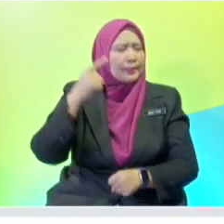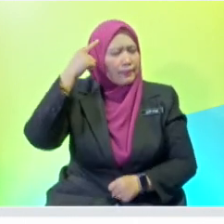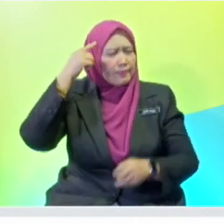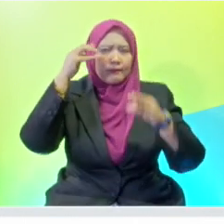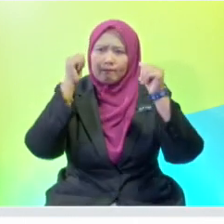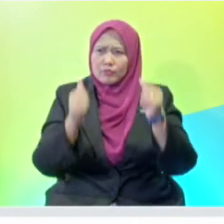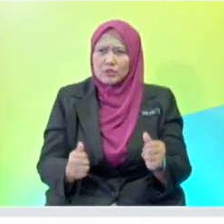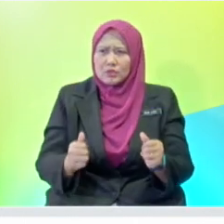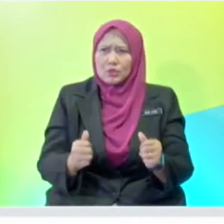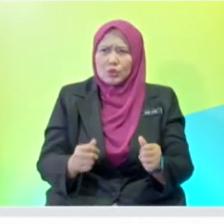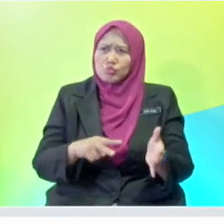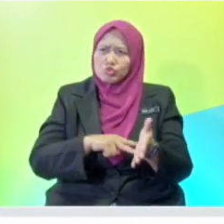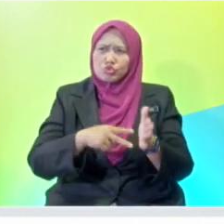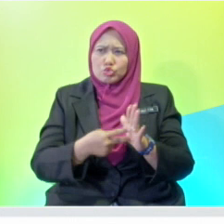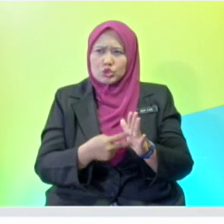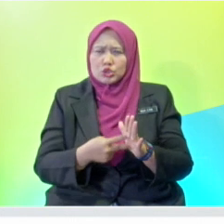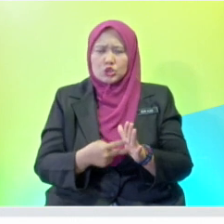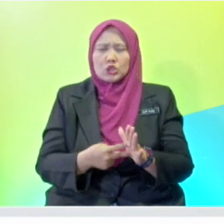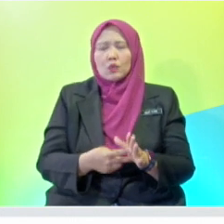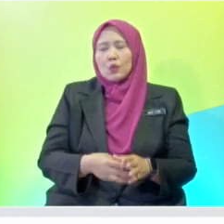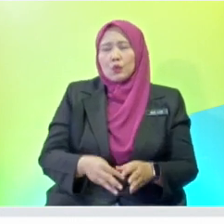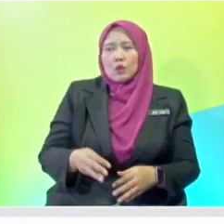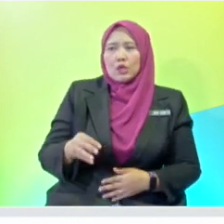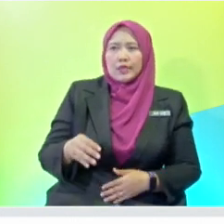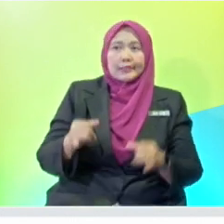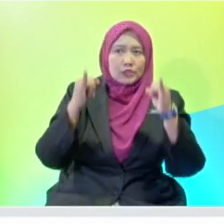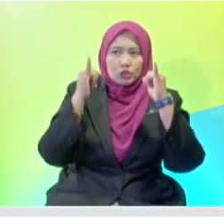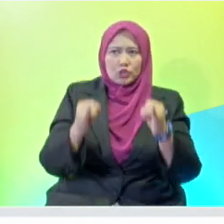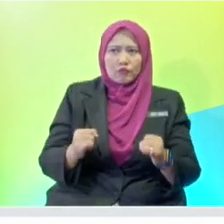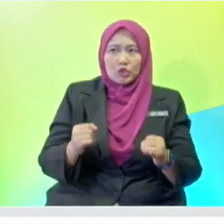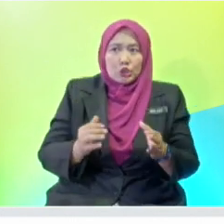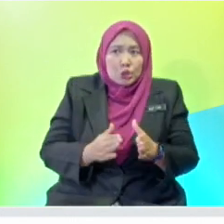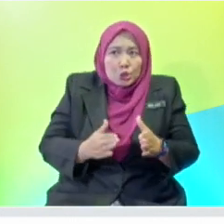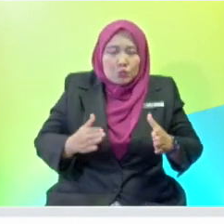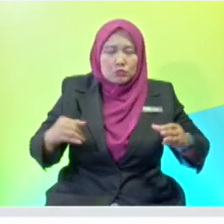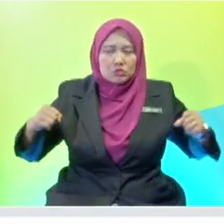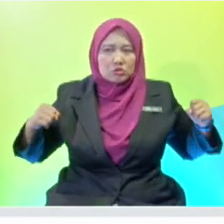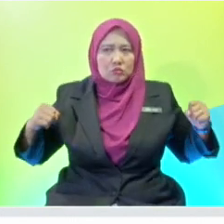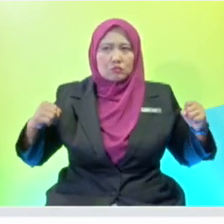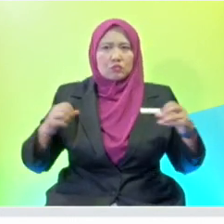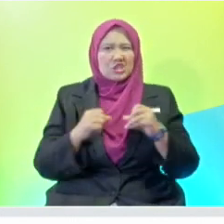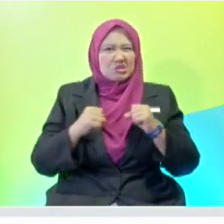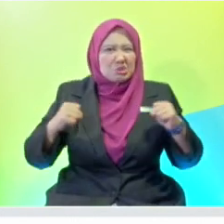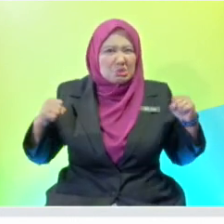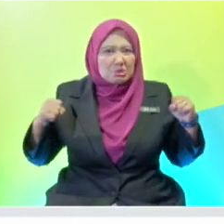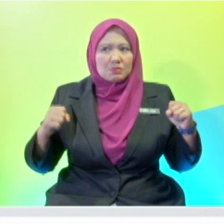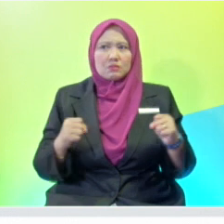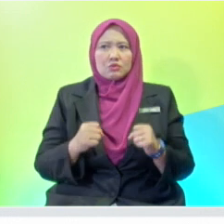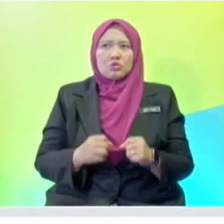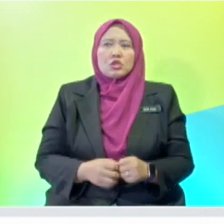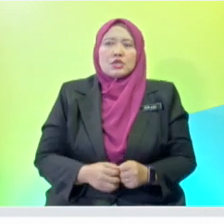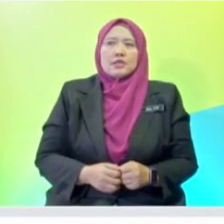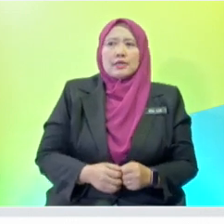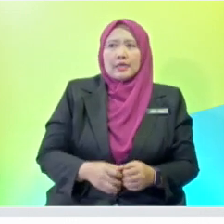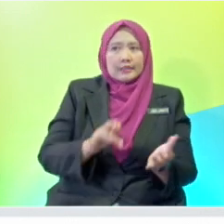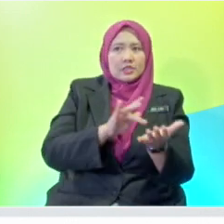obesity penyakit darah tinggi kurang pendengaran serta tahap pendidikan rendah amalan gaya hidup yang kurang sehat seperti